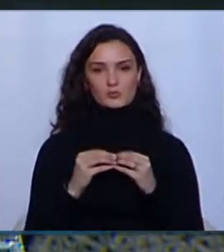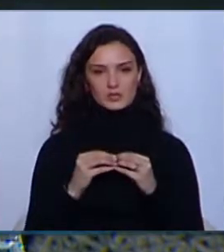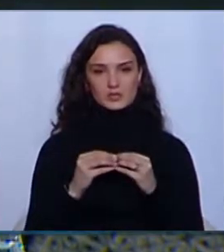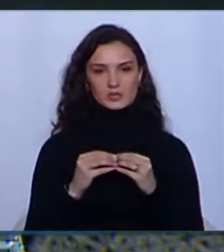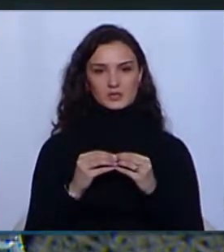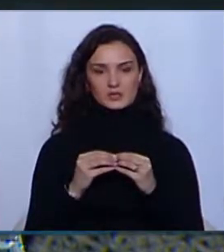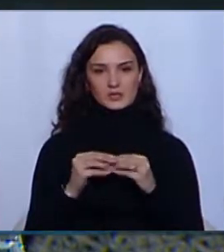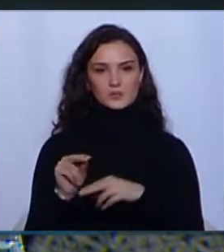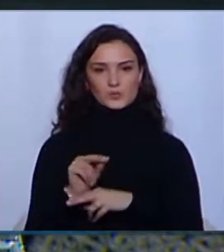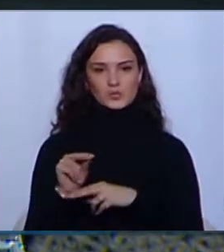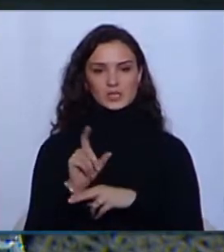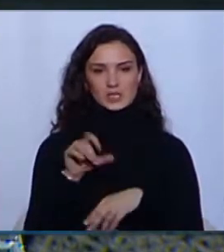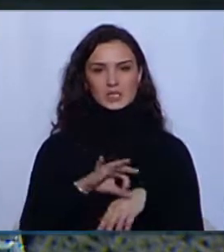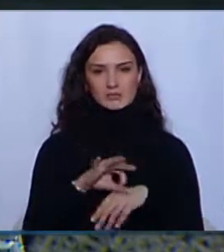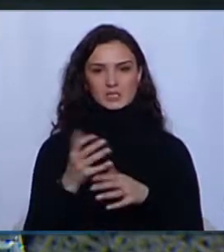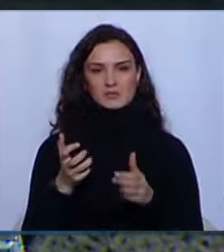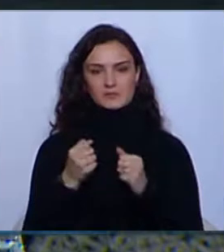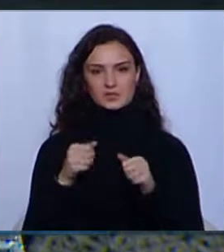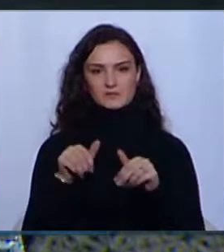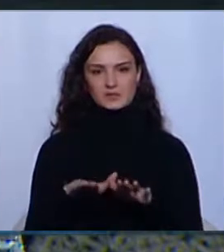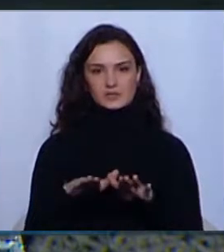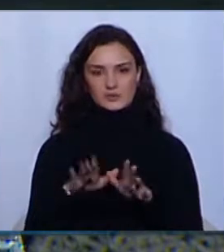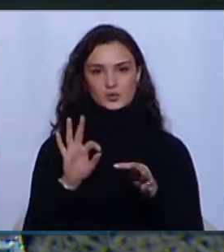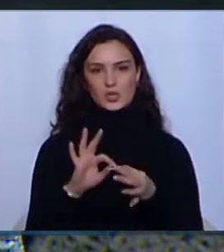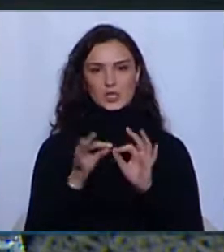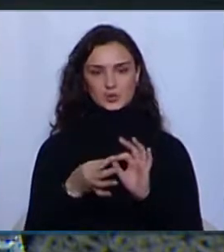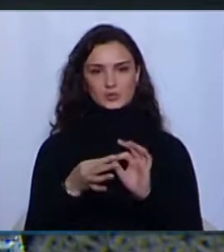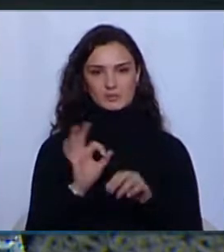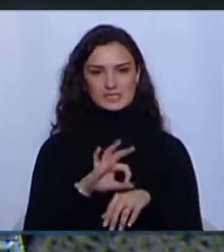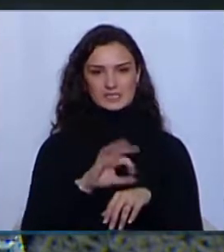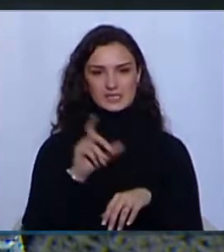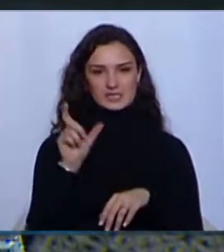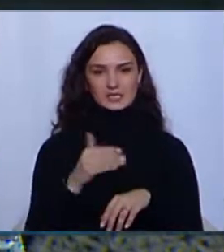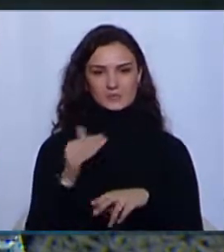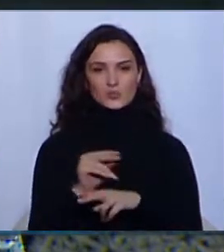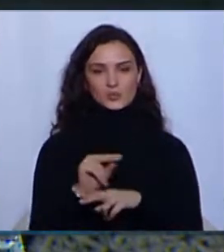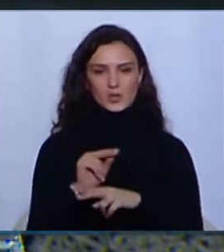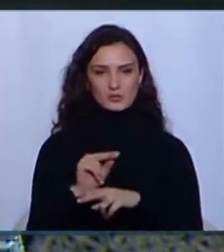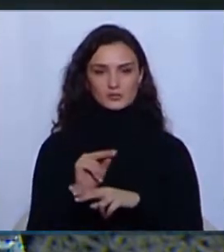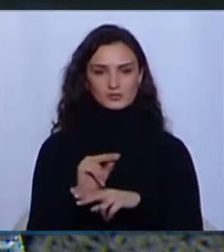გათვალისწინებით მკურნალი ექიმი, ონკოლოგი იღებს გადაწყვეტილებას კონკრეტული პაციენტის მკურნალობის